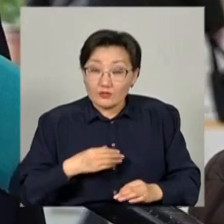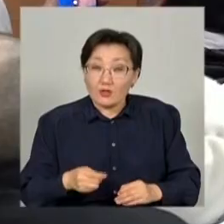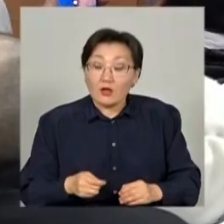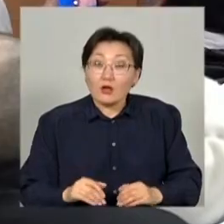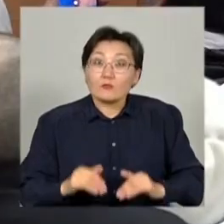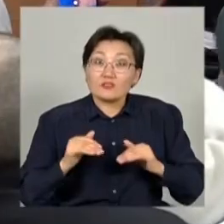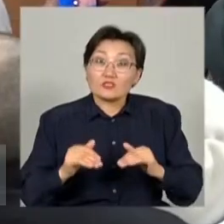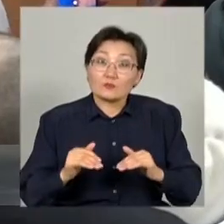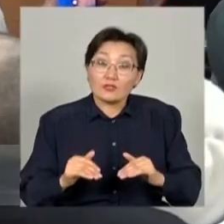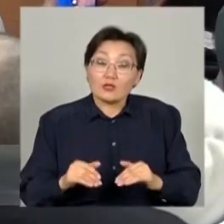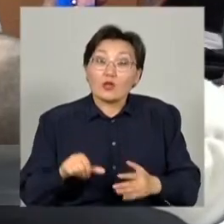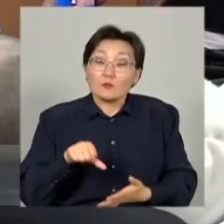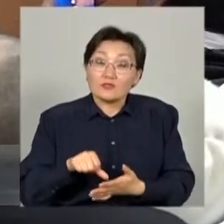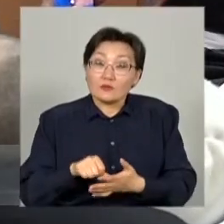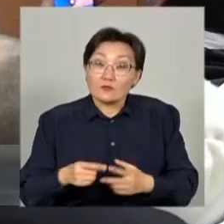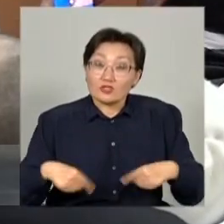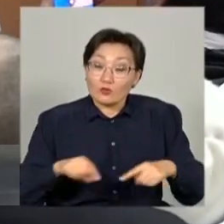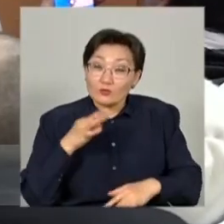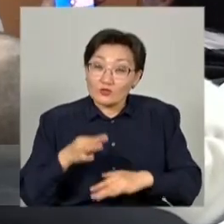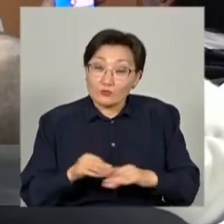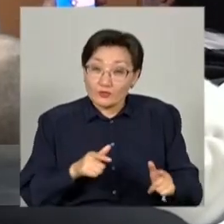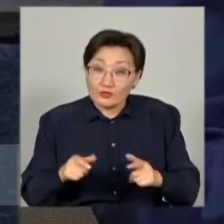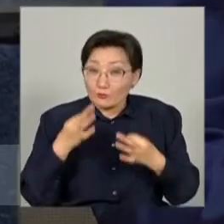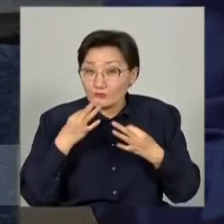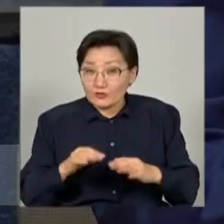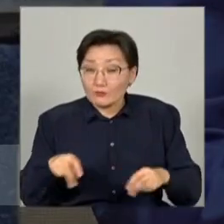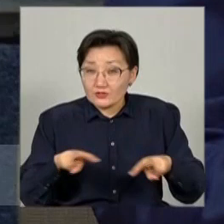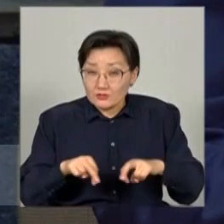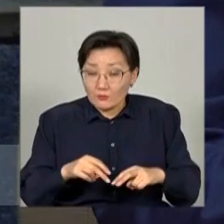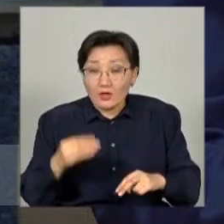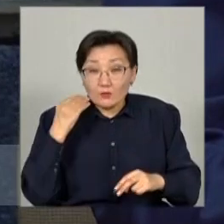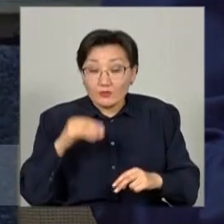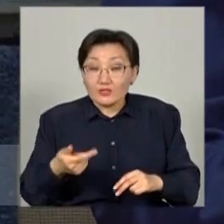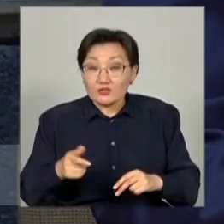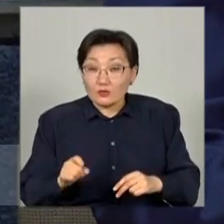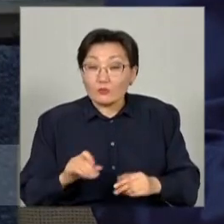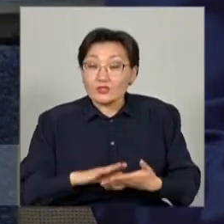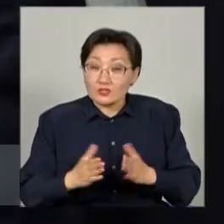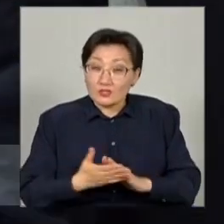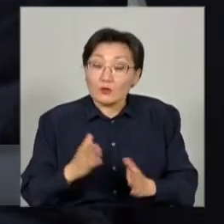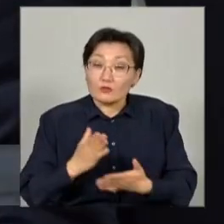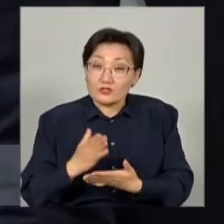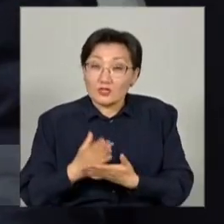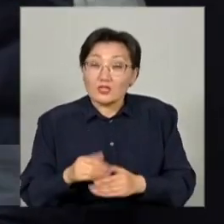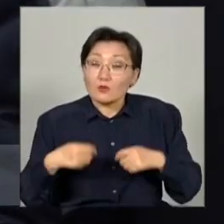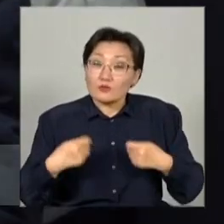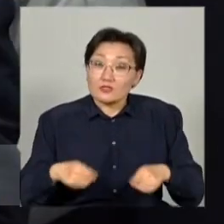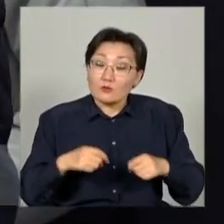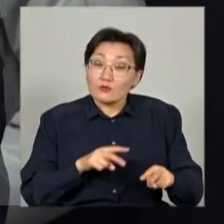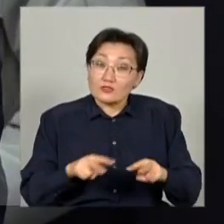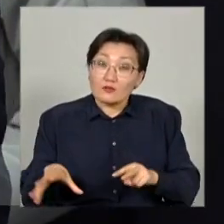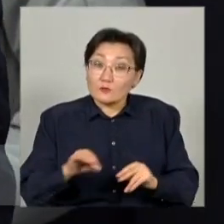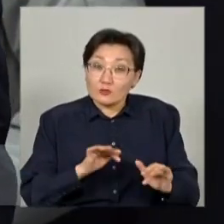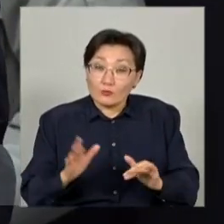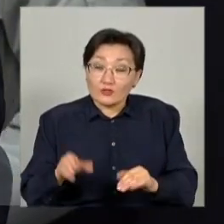поставляли. Представители компании-поставщика ответили, что готовы на любые проверки и по качеству газа, и по условиям нахождения на рынке. Контролировать весь